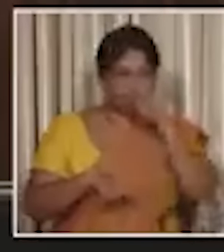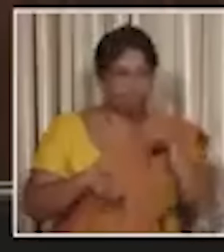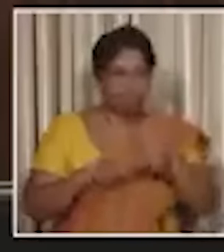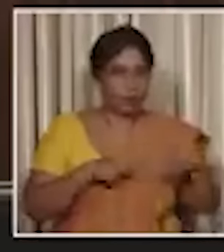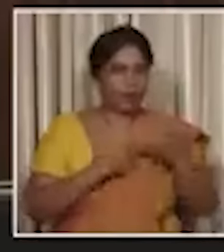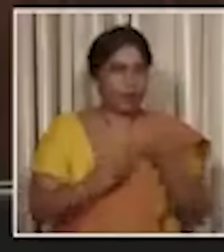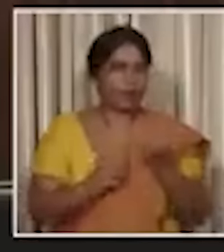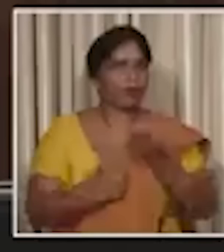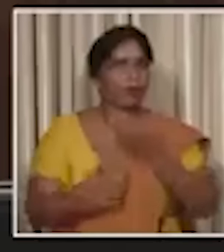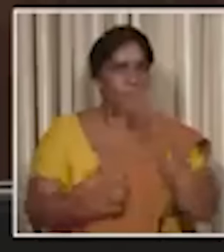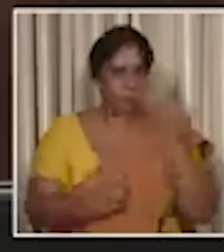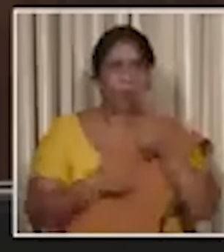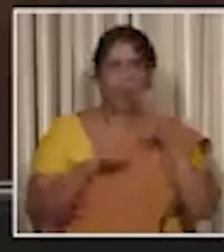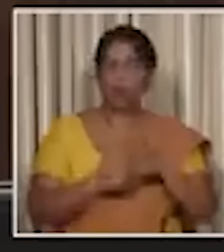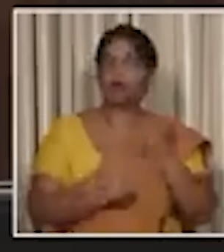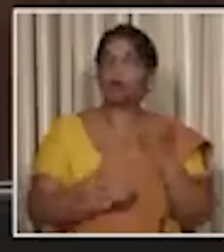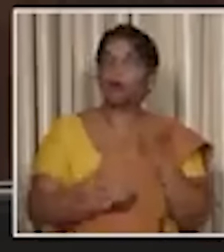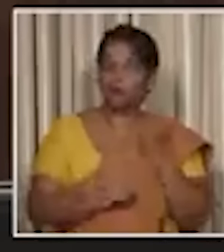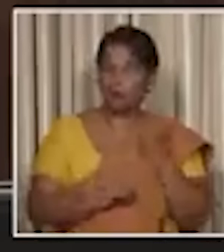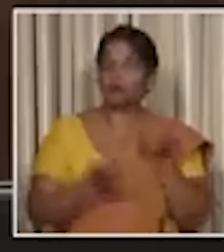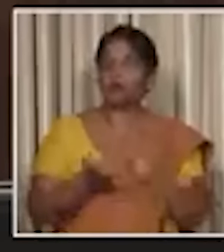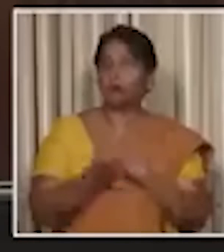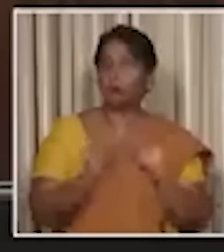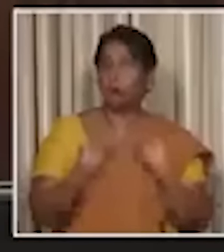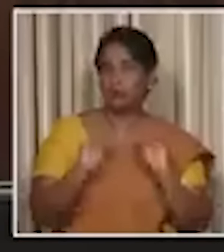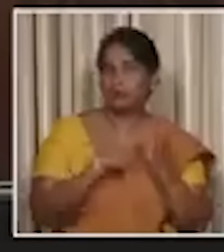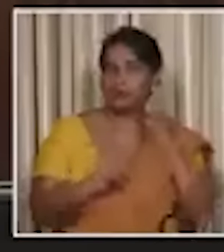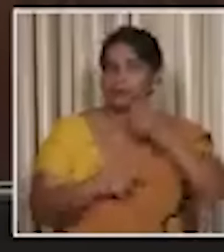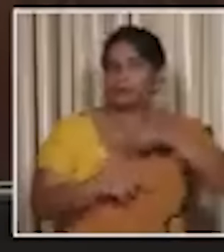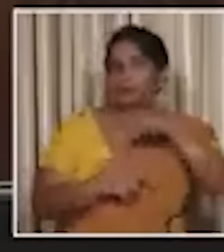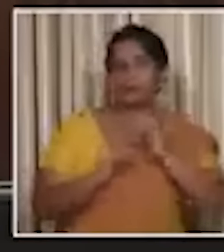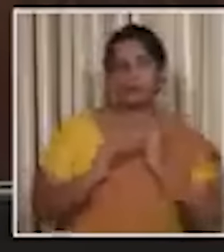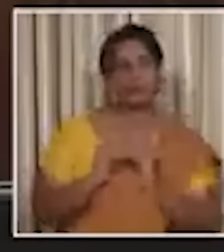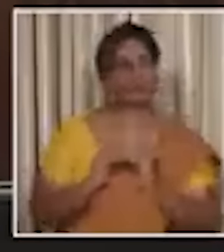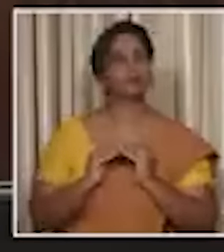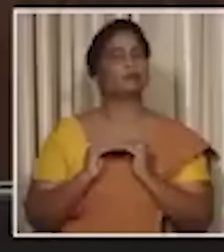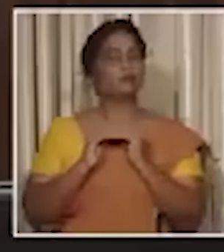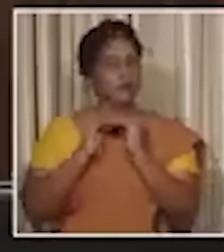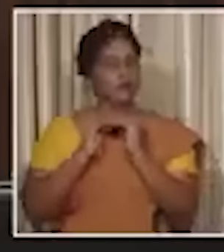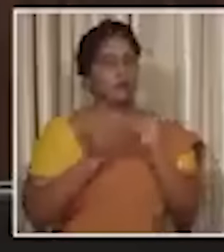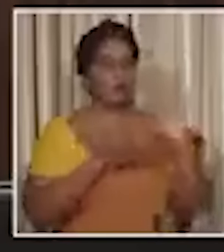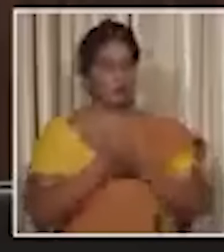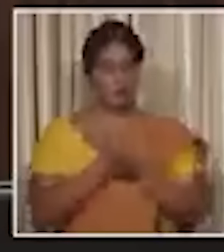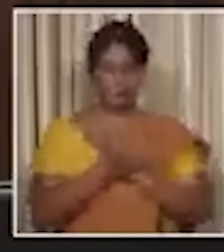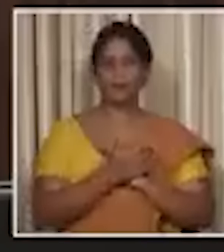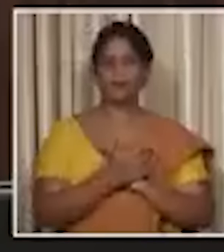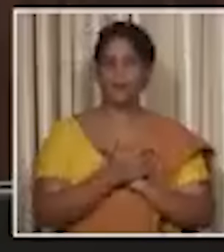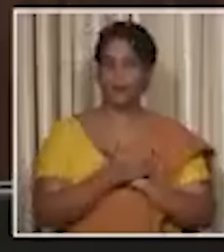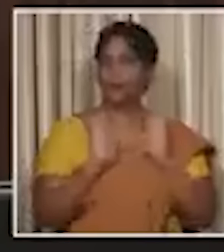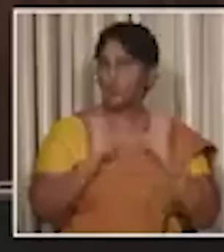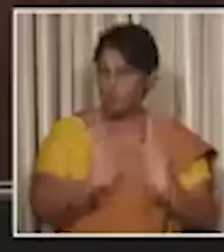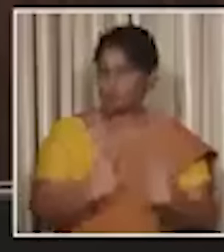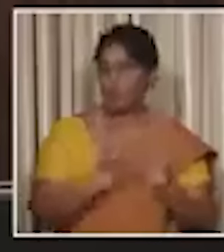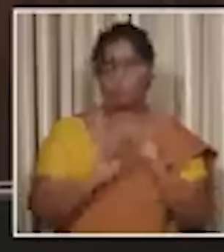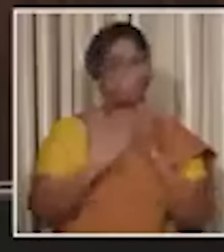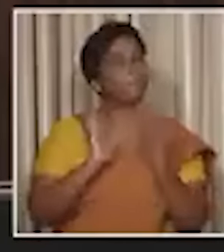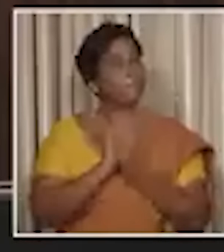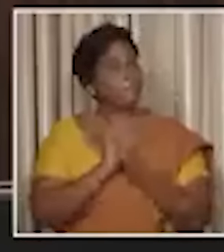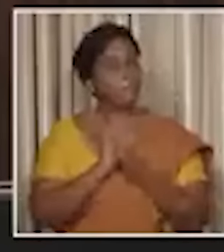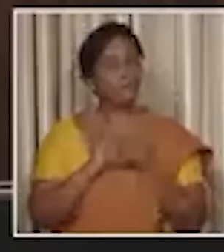முடியும் ஒரு கூட்டு கட்டமைக்கப்பட்ட ஒரு சந்தை முறையை நாங்கள் உருவாக்க முடியும். உலகில்